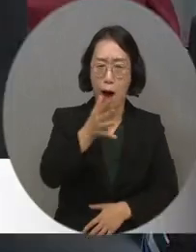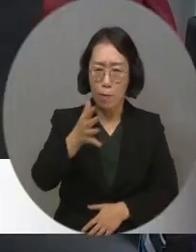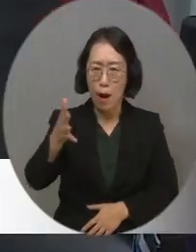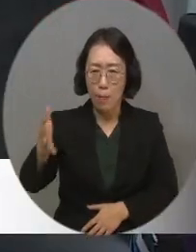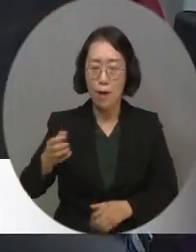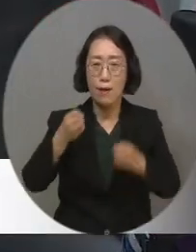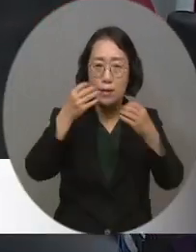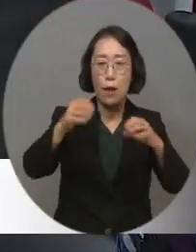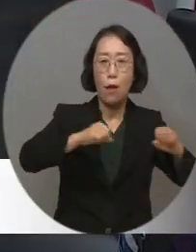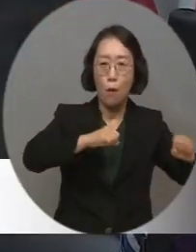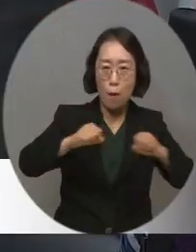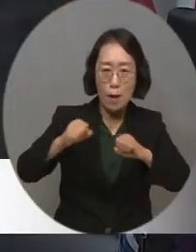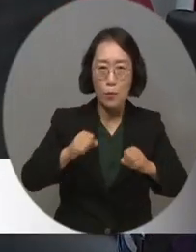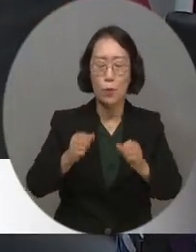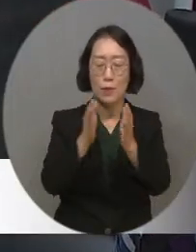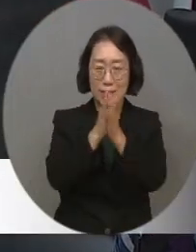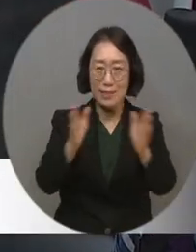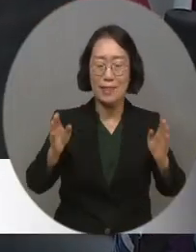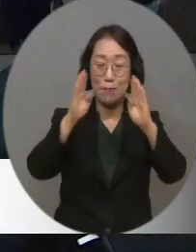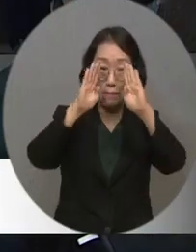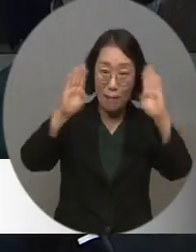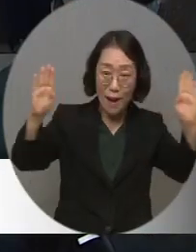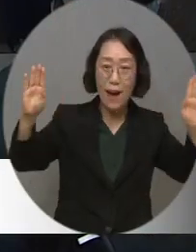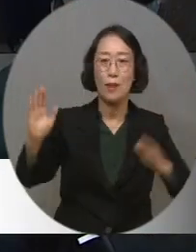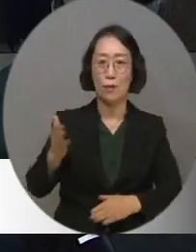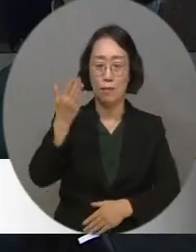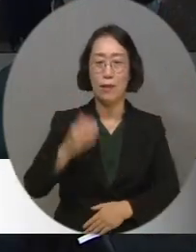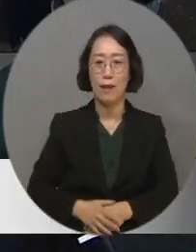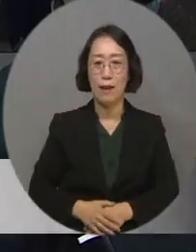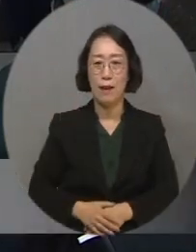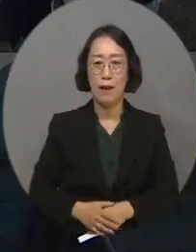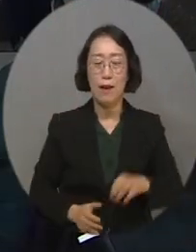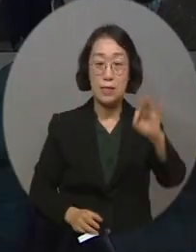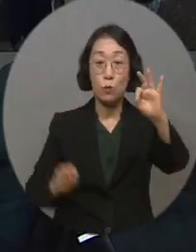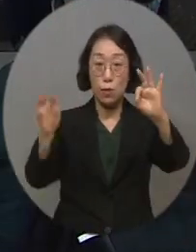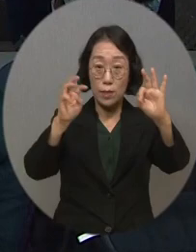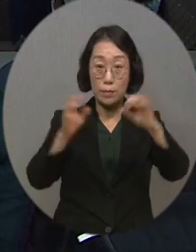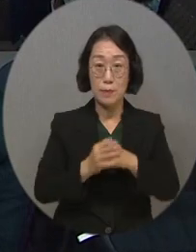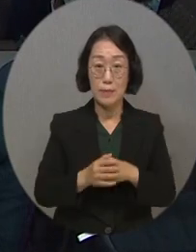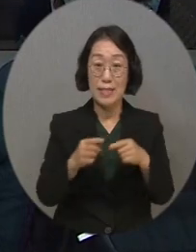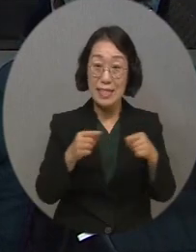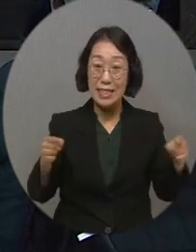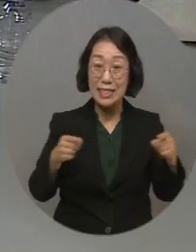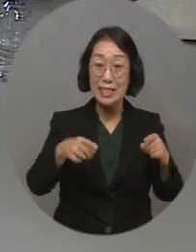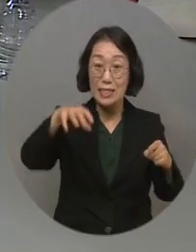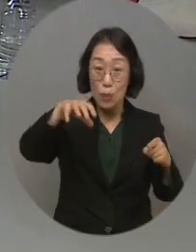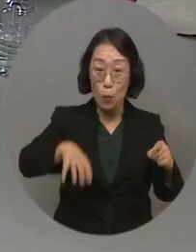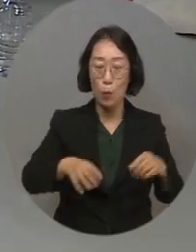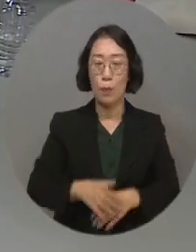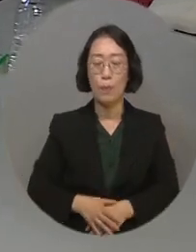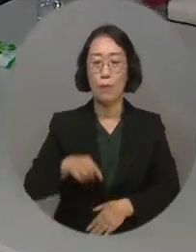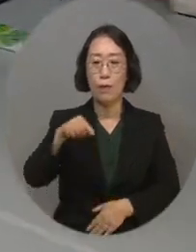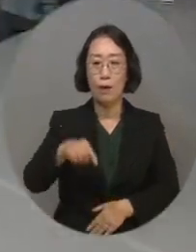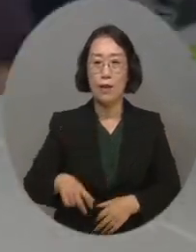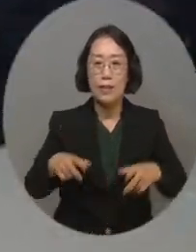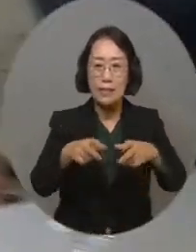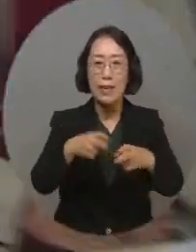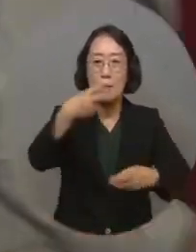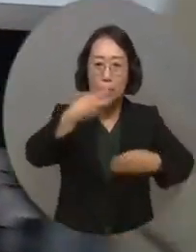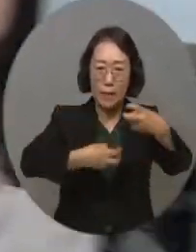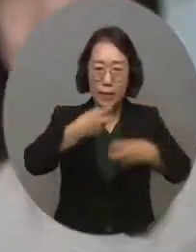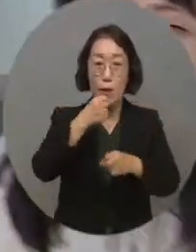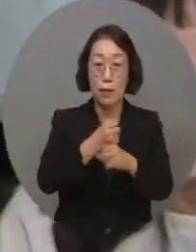새로운 활동들을 펼치게 될 예정입니다. 지난 30일 복지TV 1층 공개홀에서 장애인 미디어